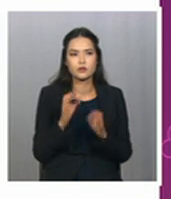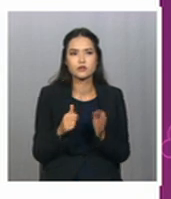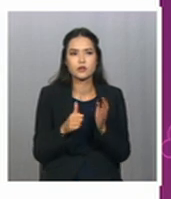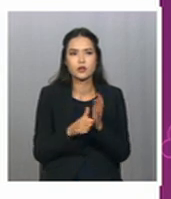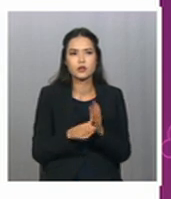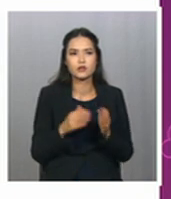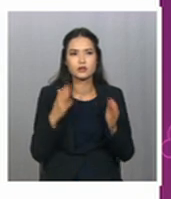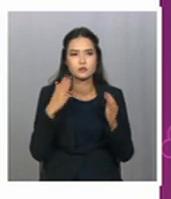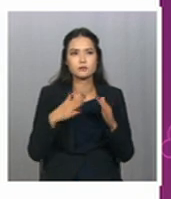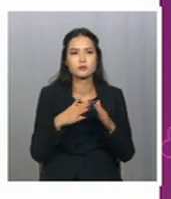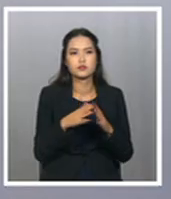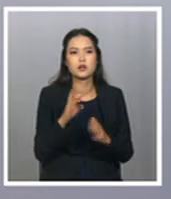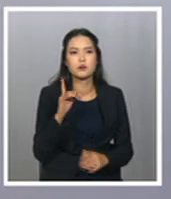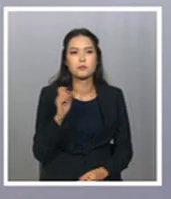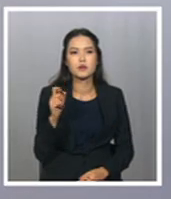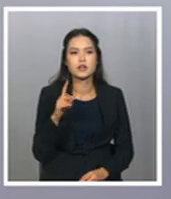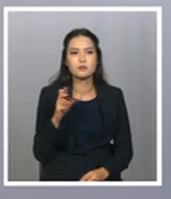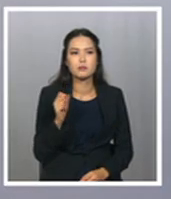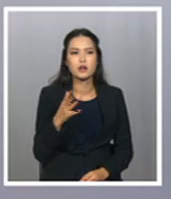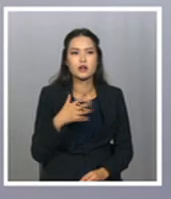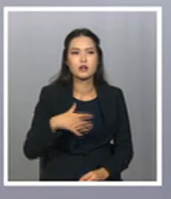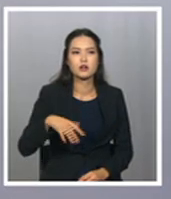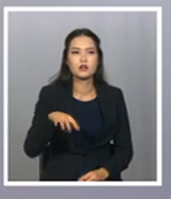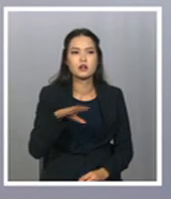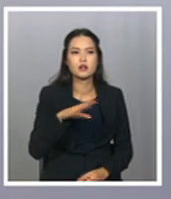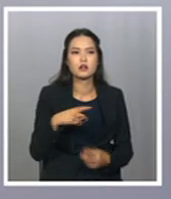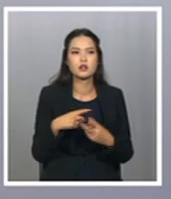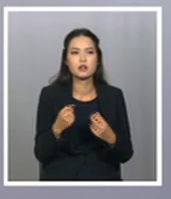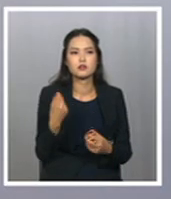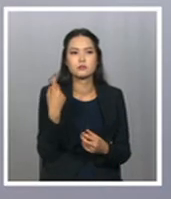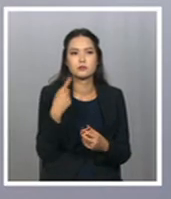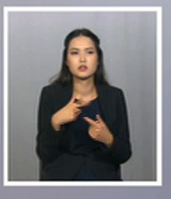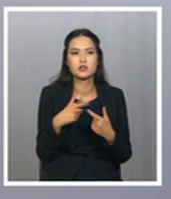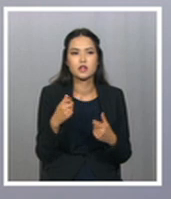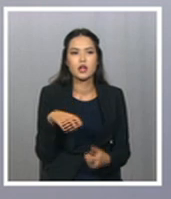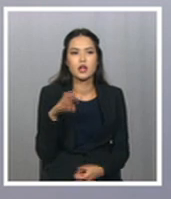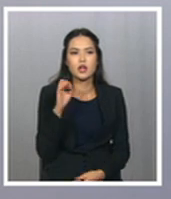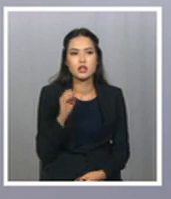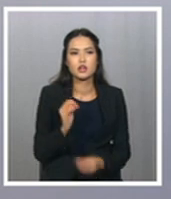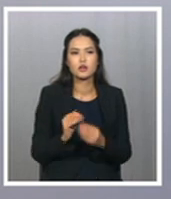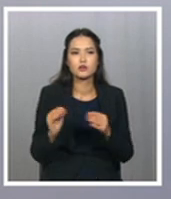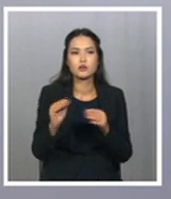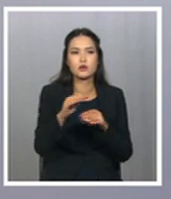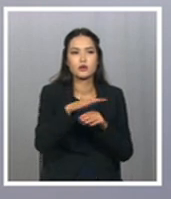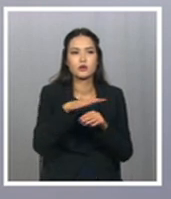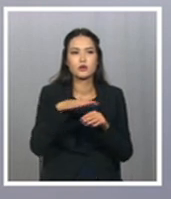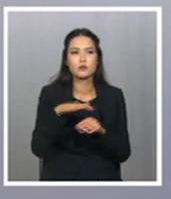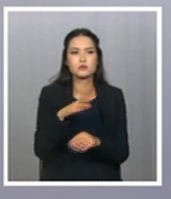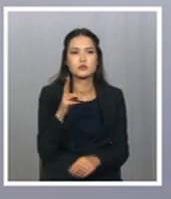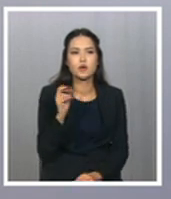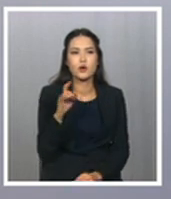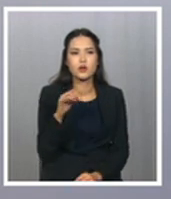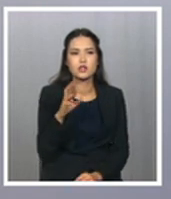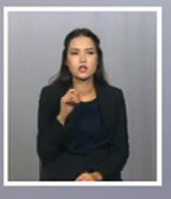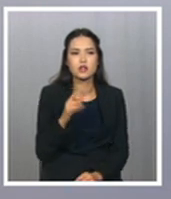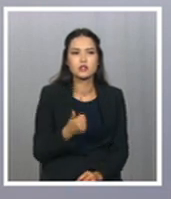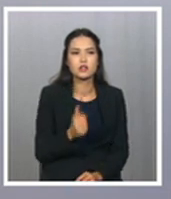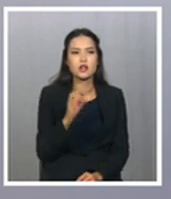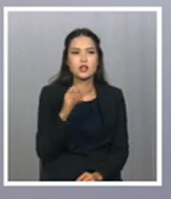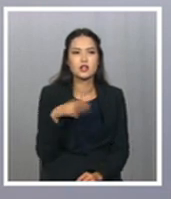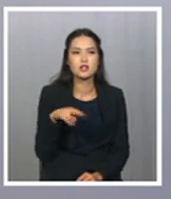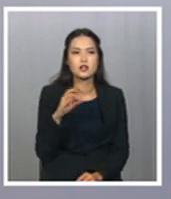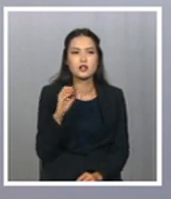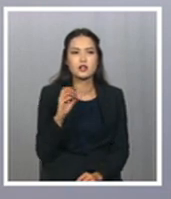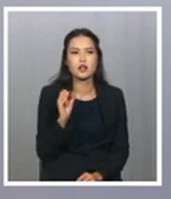барлық қырлары бірге тең. Е төбесі координаттар басы, Е төбесі. Е, Д, Е, А,